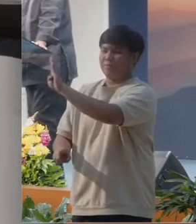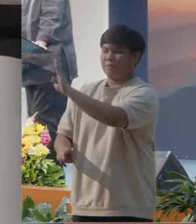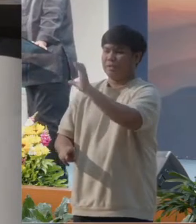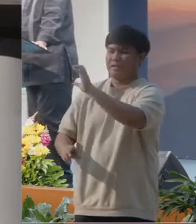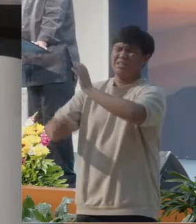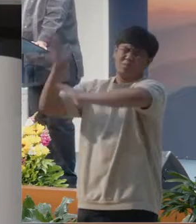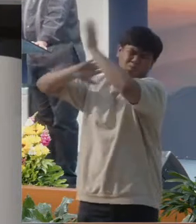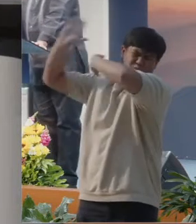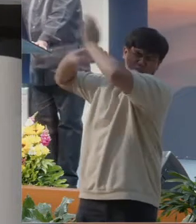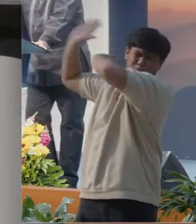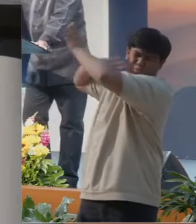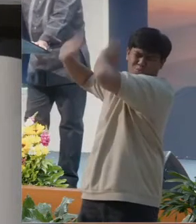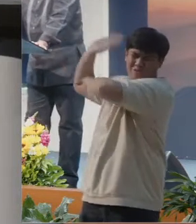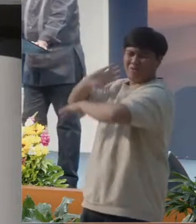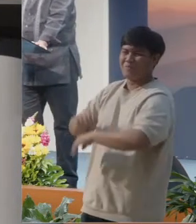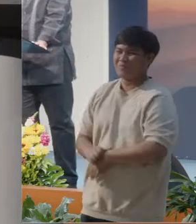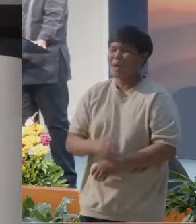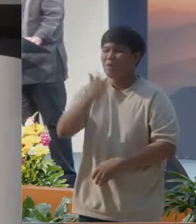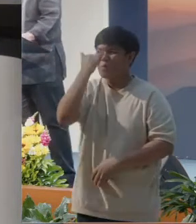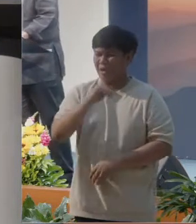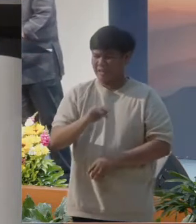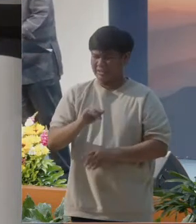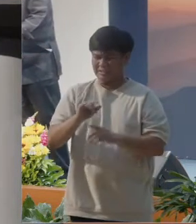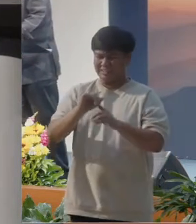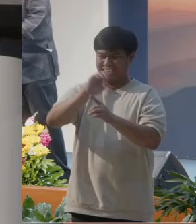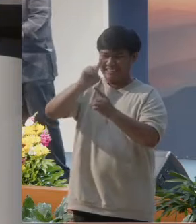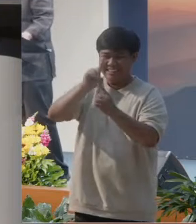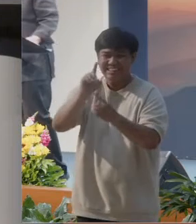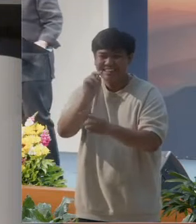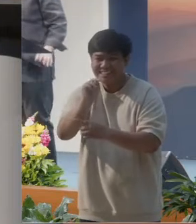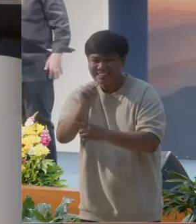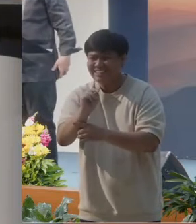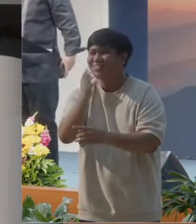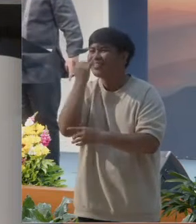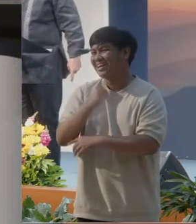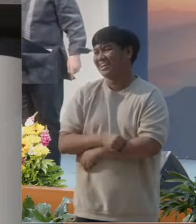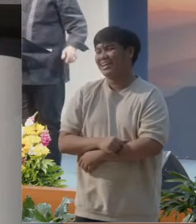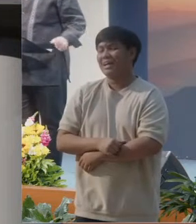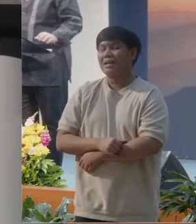1406 BC. Bakit ko po binabanggit? Sapagkat hindi